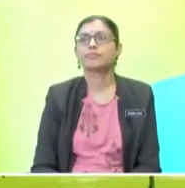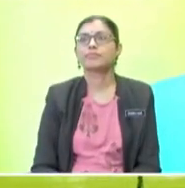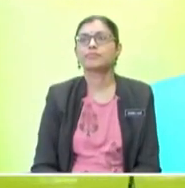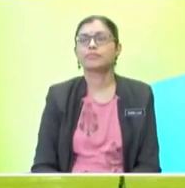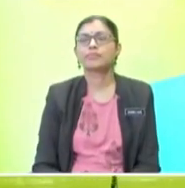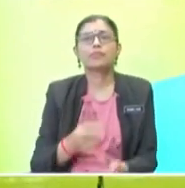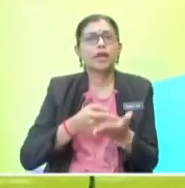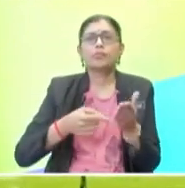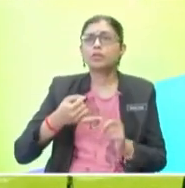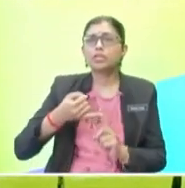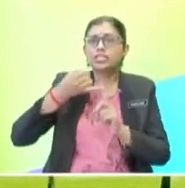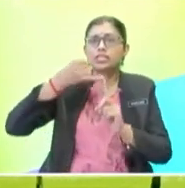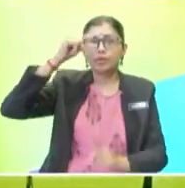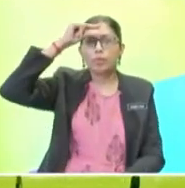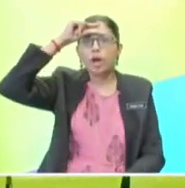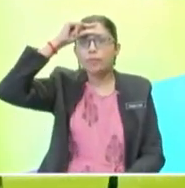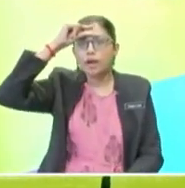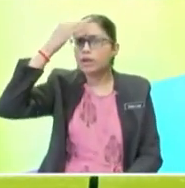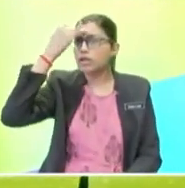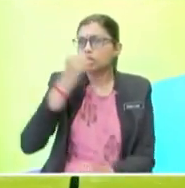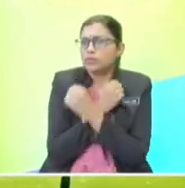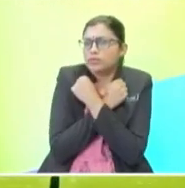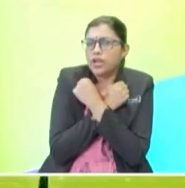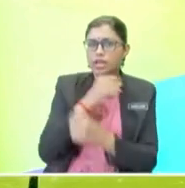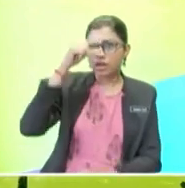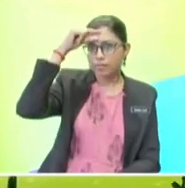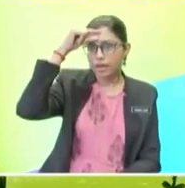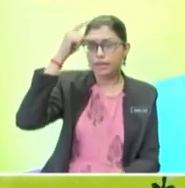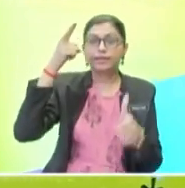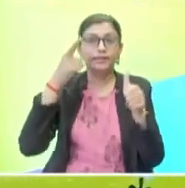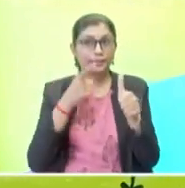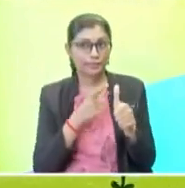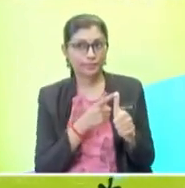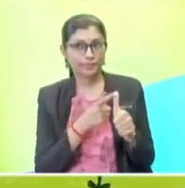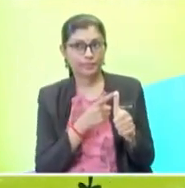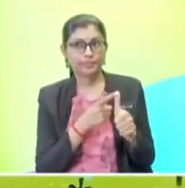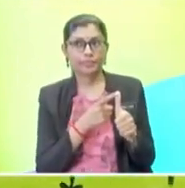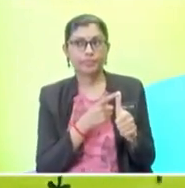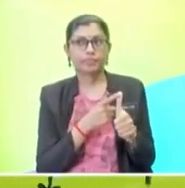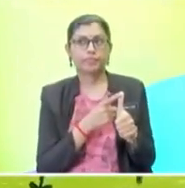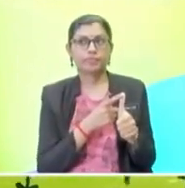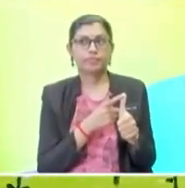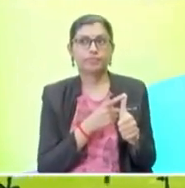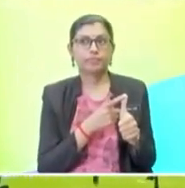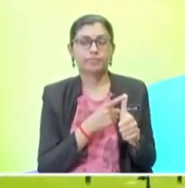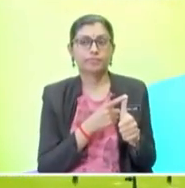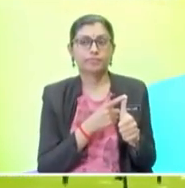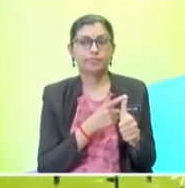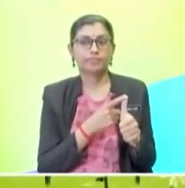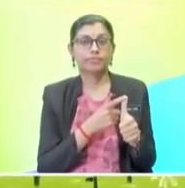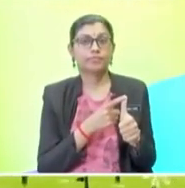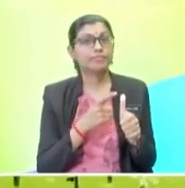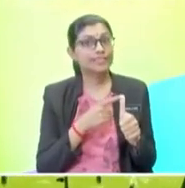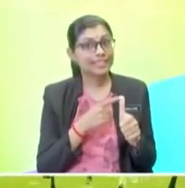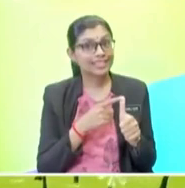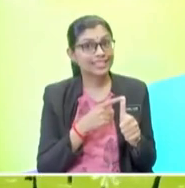apa keistimewaan abang kepada Amar. Silakan. keistimewaan abang